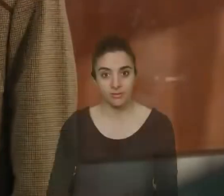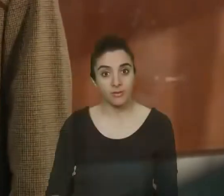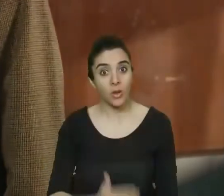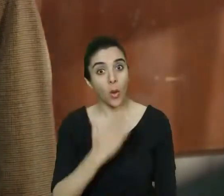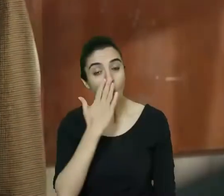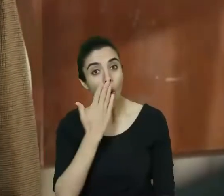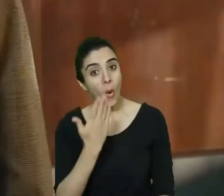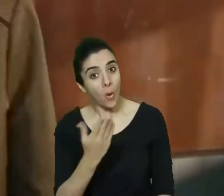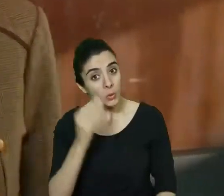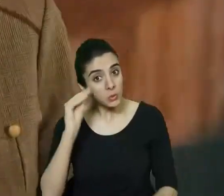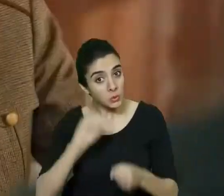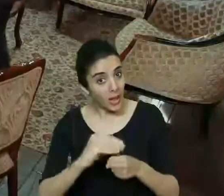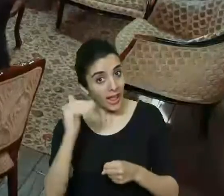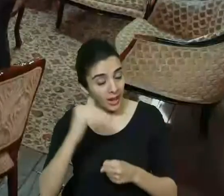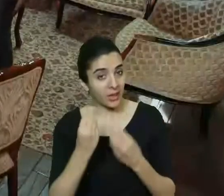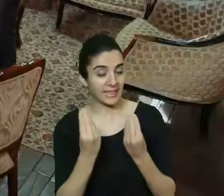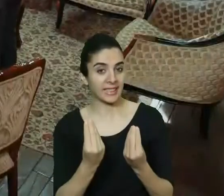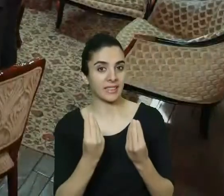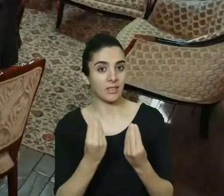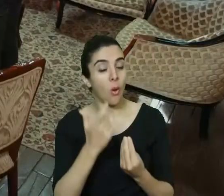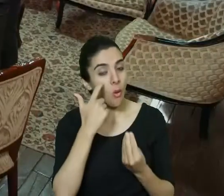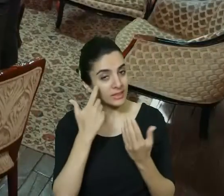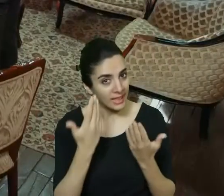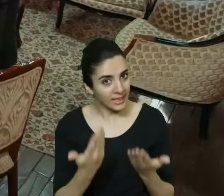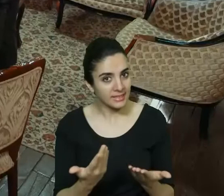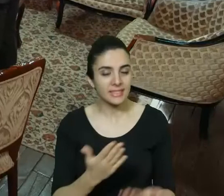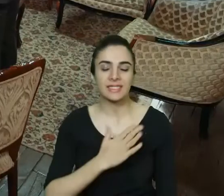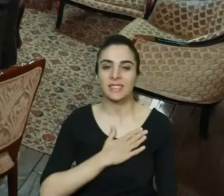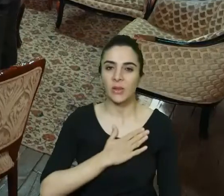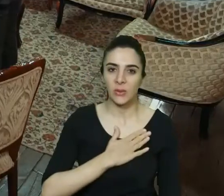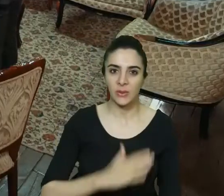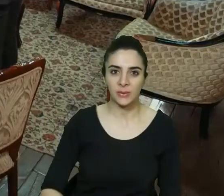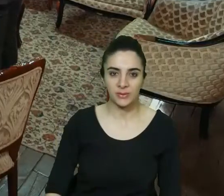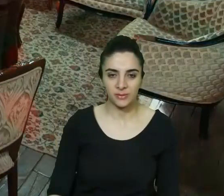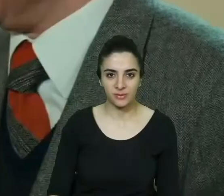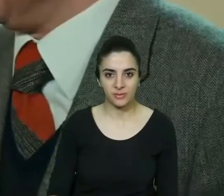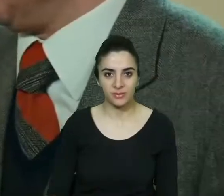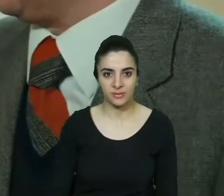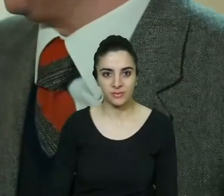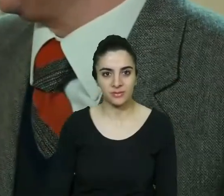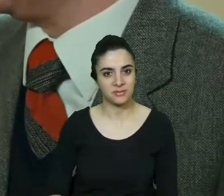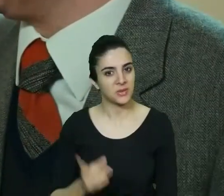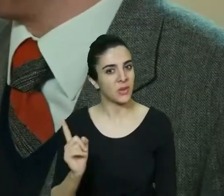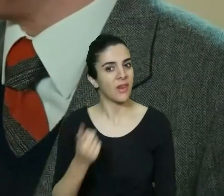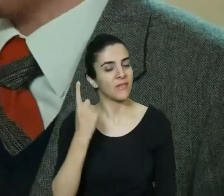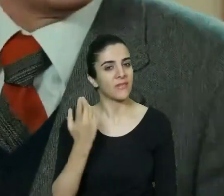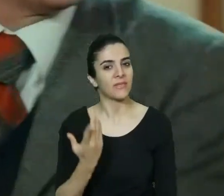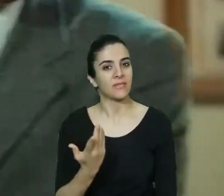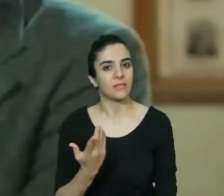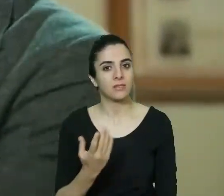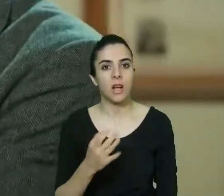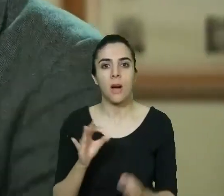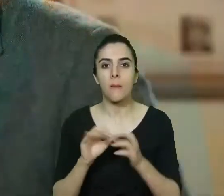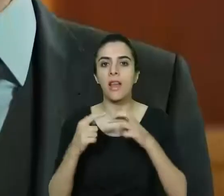Oo, sonunda geldin ha. Hoş geldin. Hoş bulduk. Sarıldılar. Vay be.